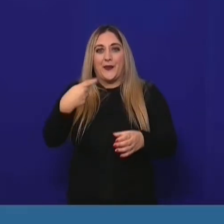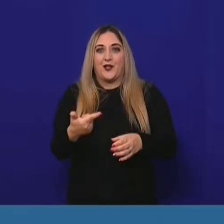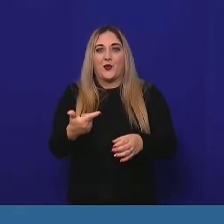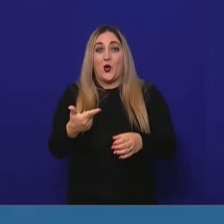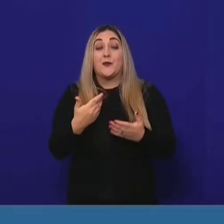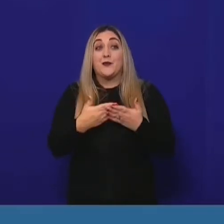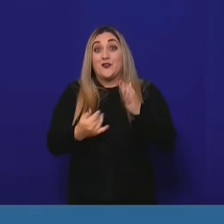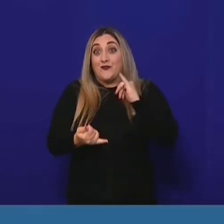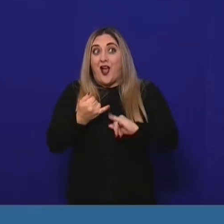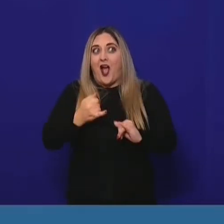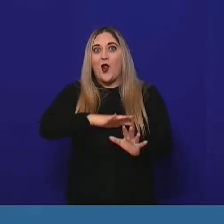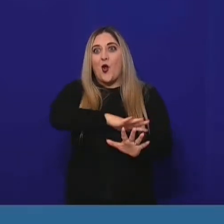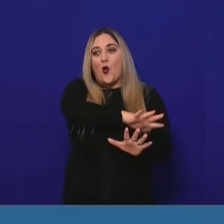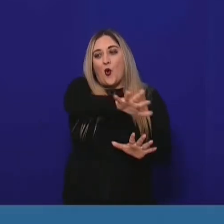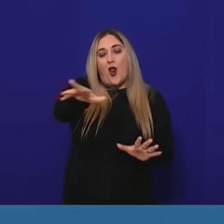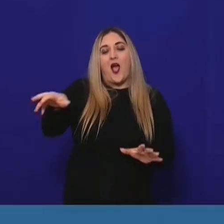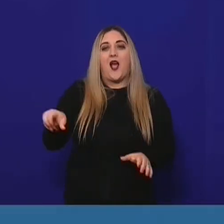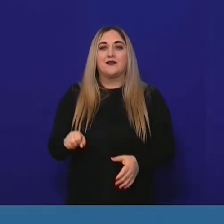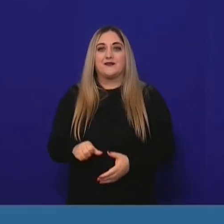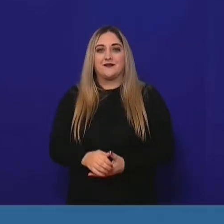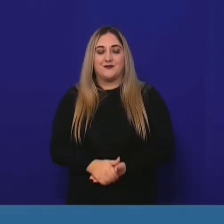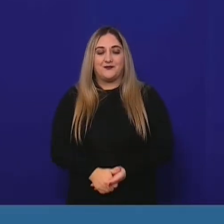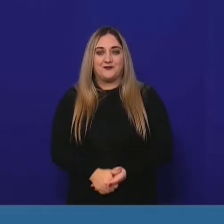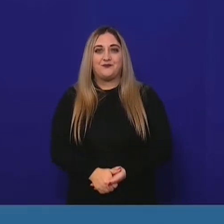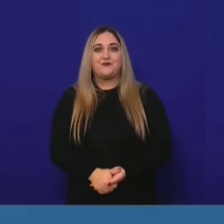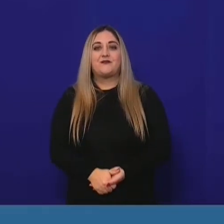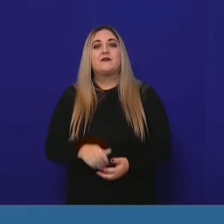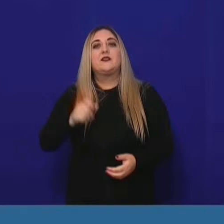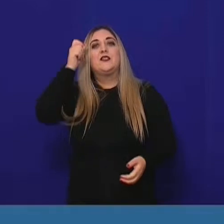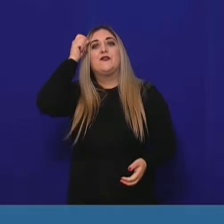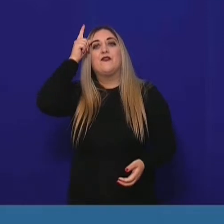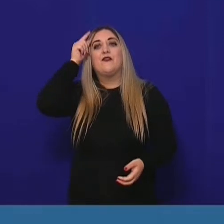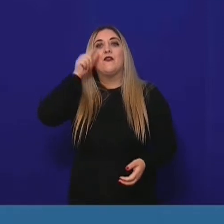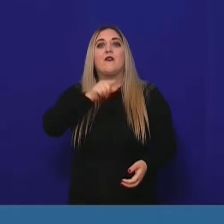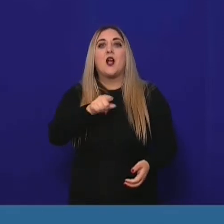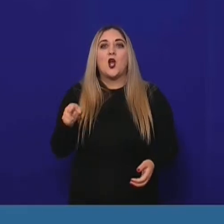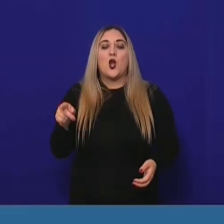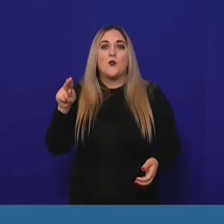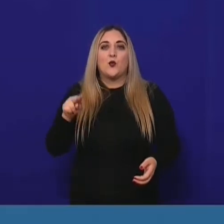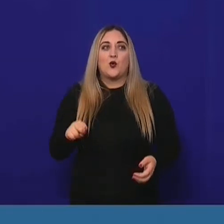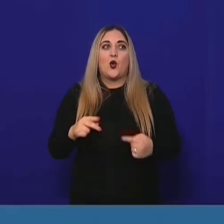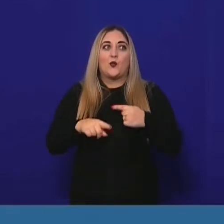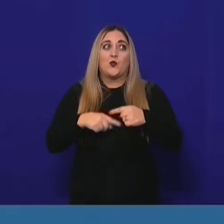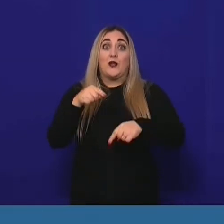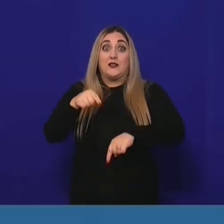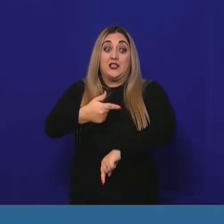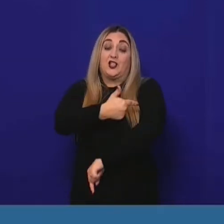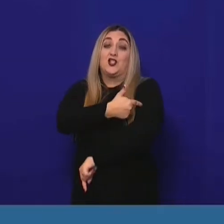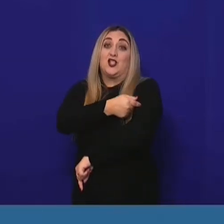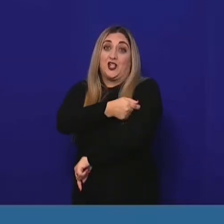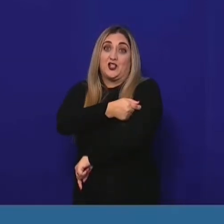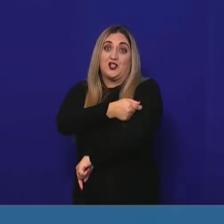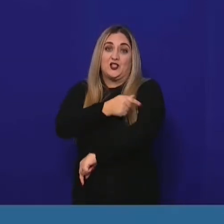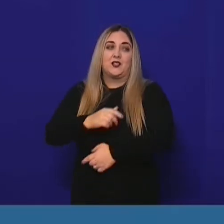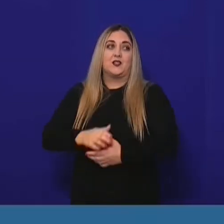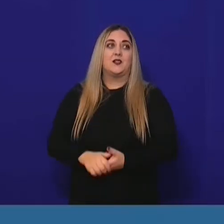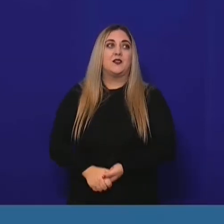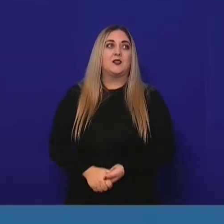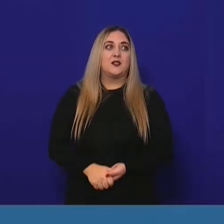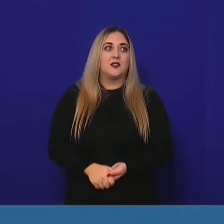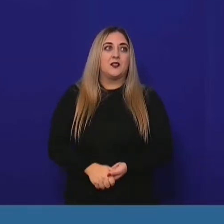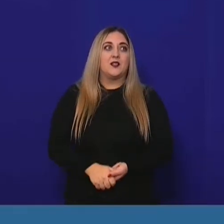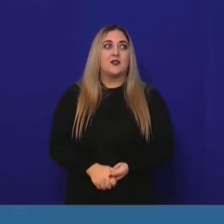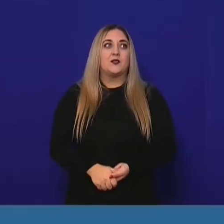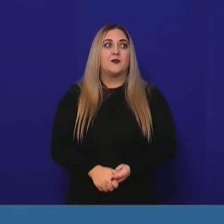nlaqmu l-popolazzjoni kollha. Tajjeb infakkarkom ukoll dwar din it-tilqima li fatti